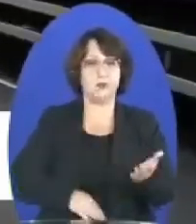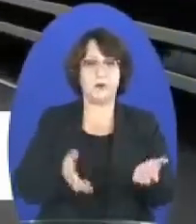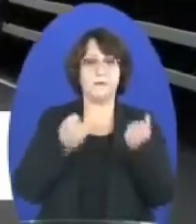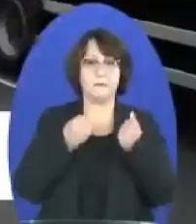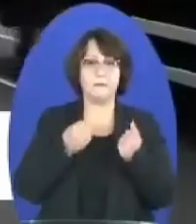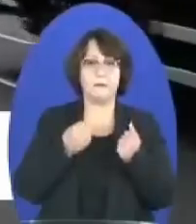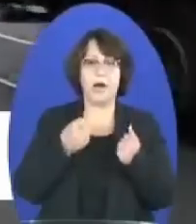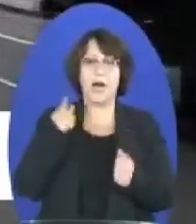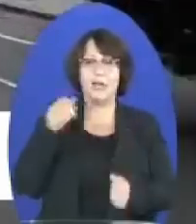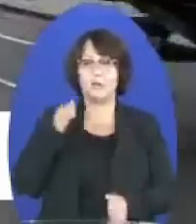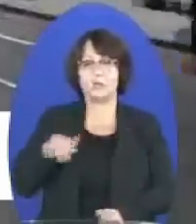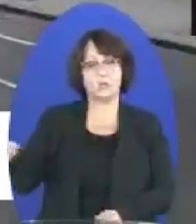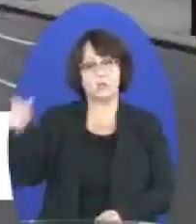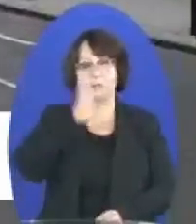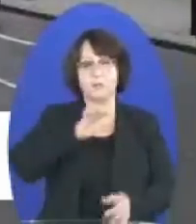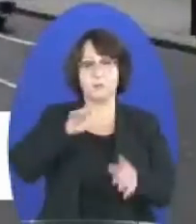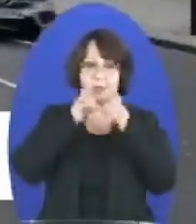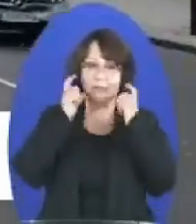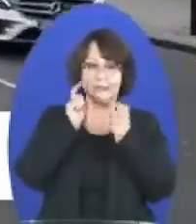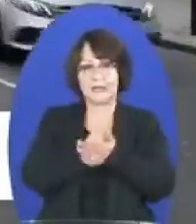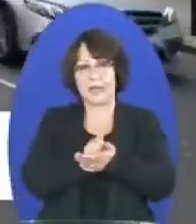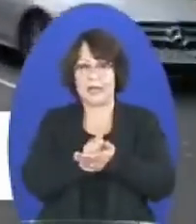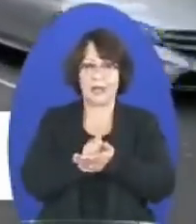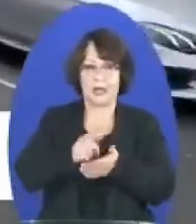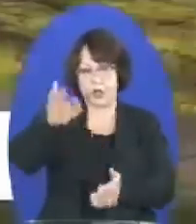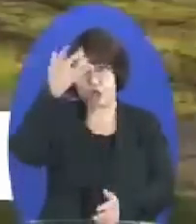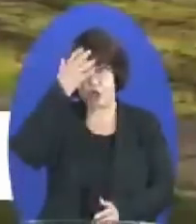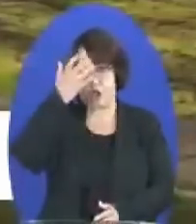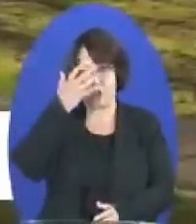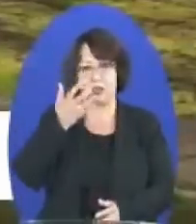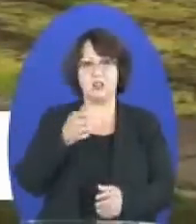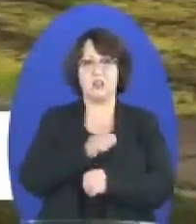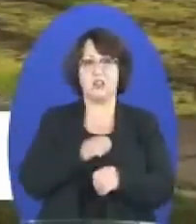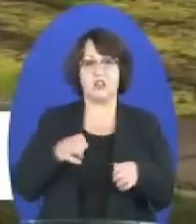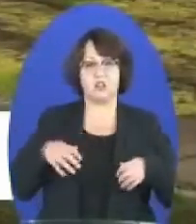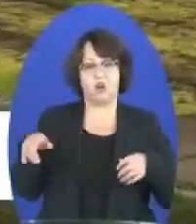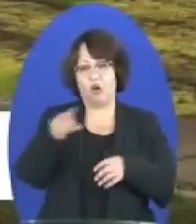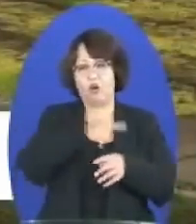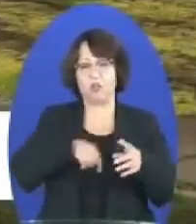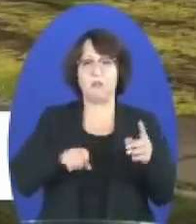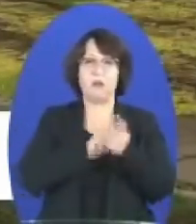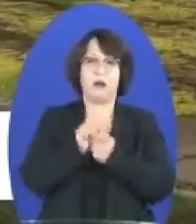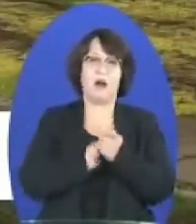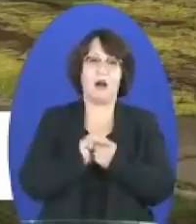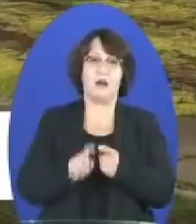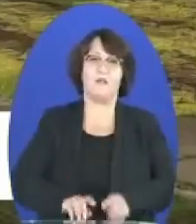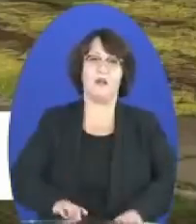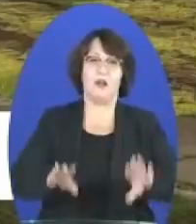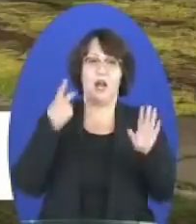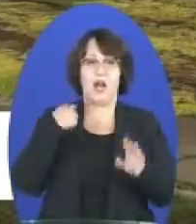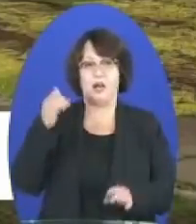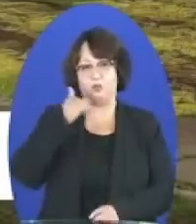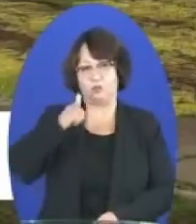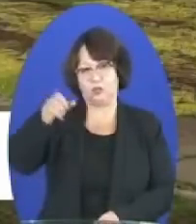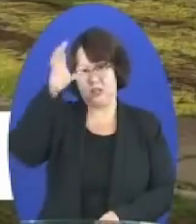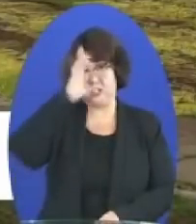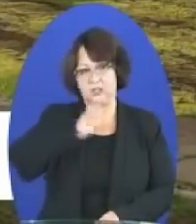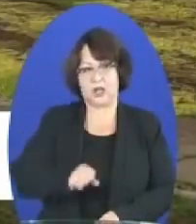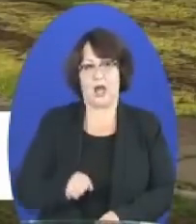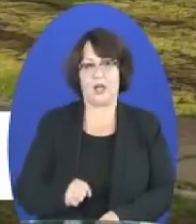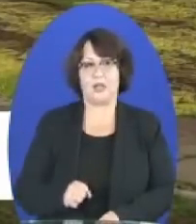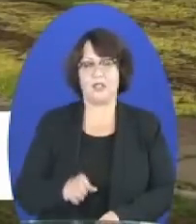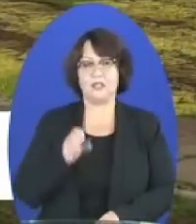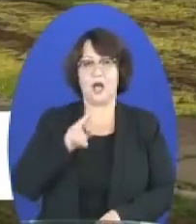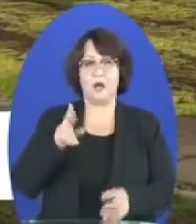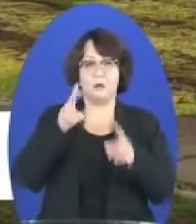Британь даяар амны халт заавал зүүх хэсэгтлаар эрх хөрөгчд болоод олон нийтийн дунд маргаан өрнсөр байгаама. Британий ерөнхий сайд Борис Джонсон